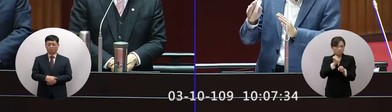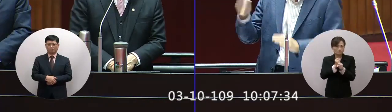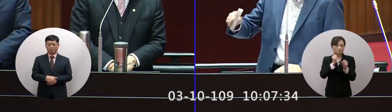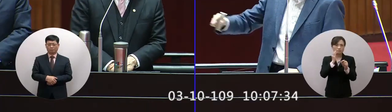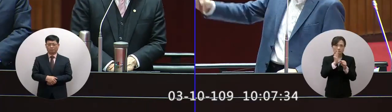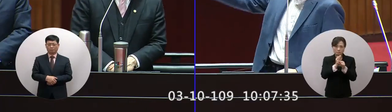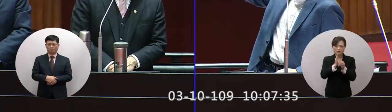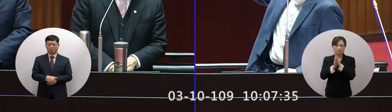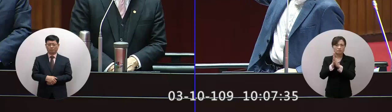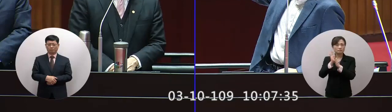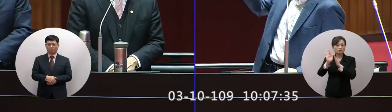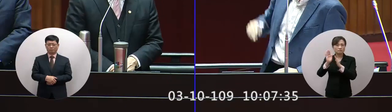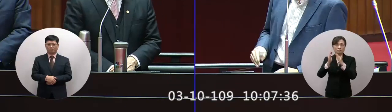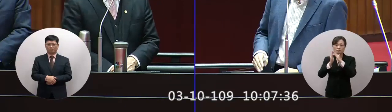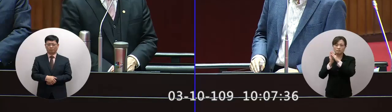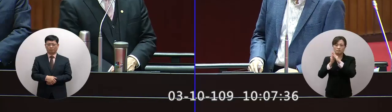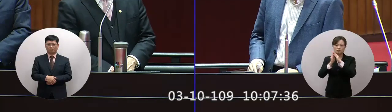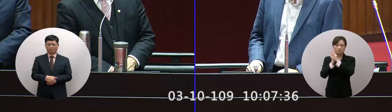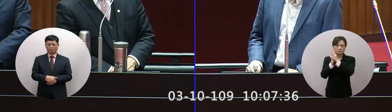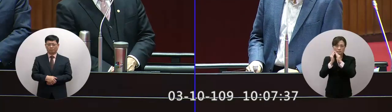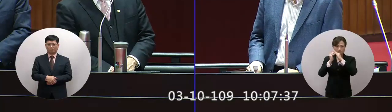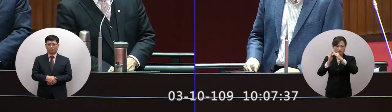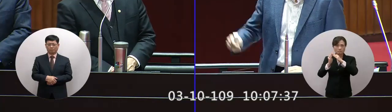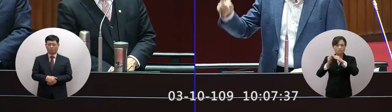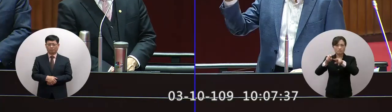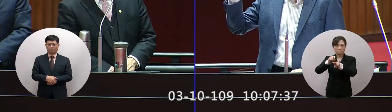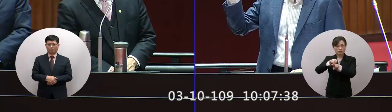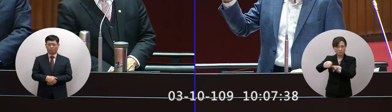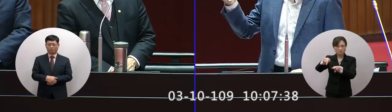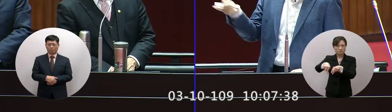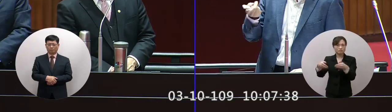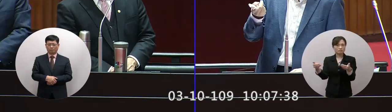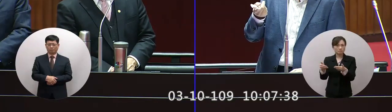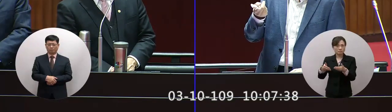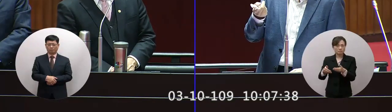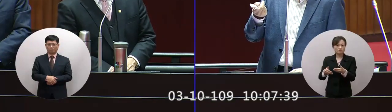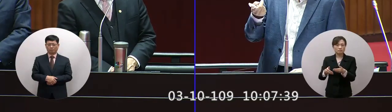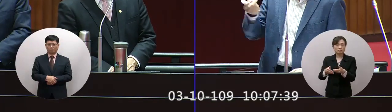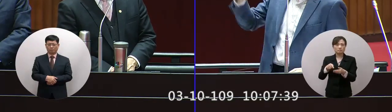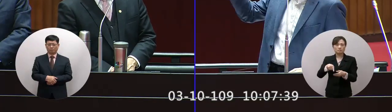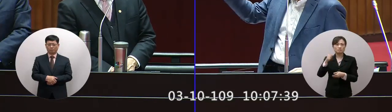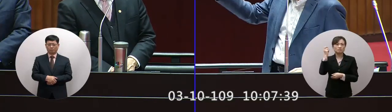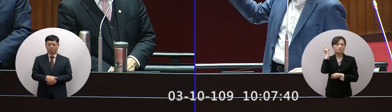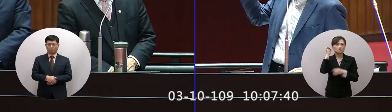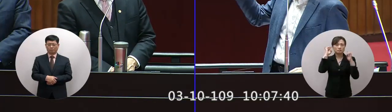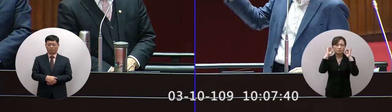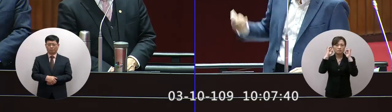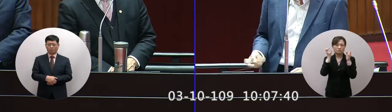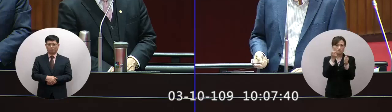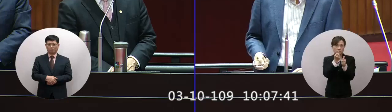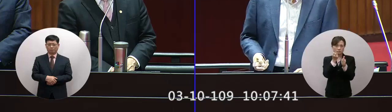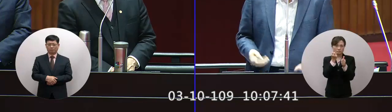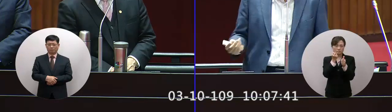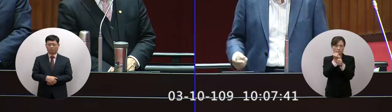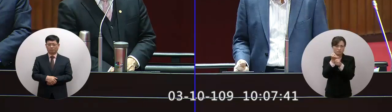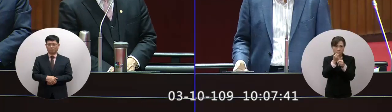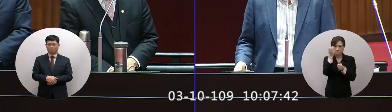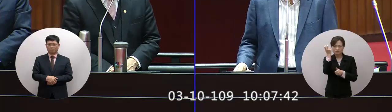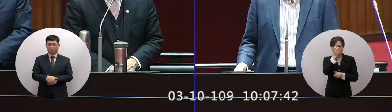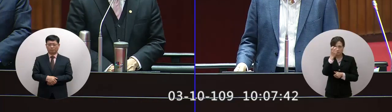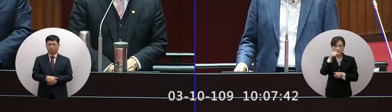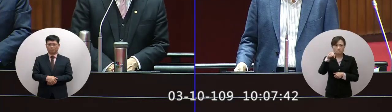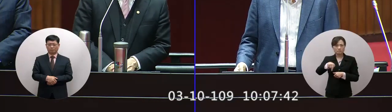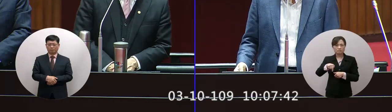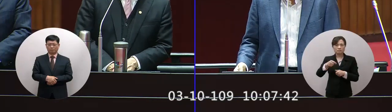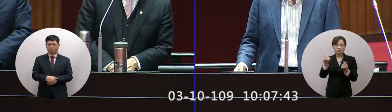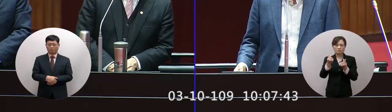桃园市已经完成的轨道工程，它的噪音管制的退缩的缓冲区距离不一